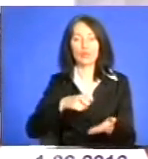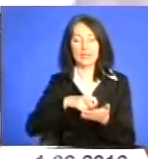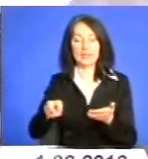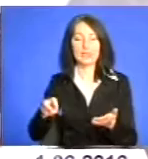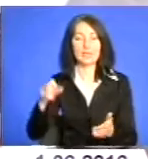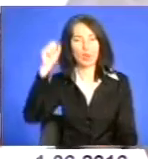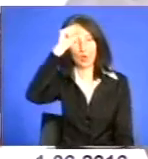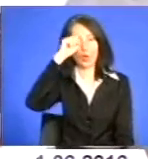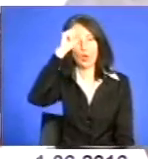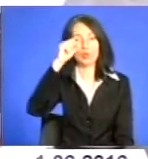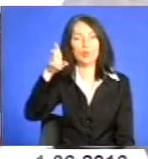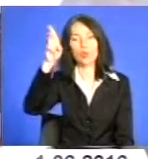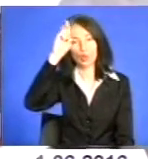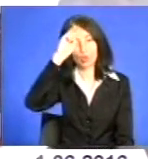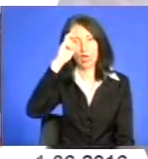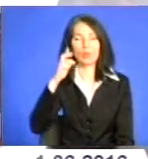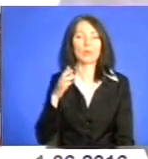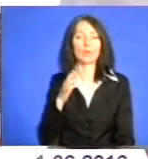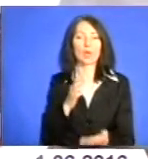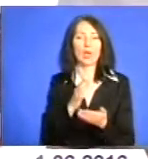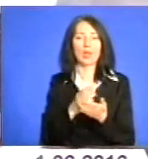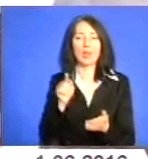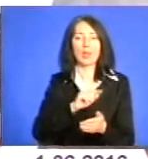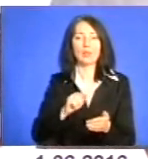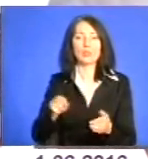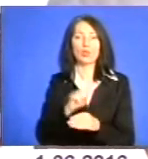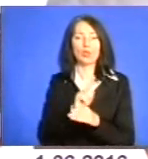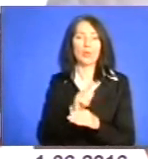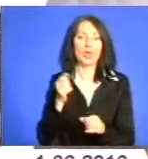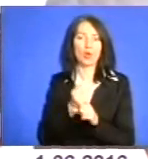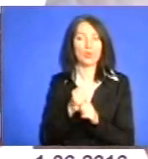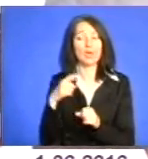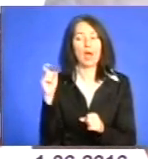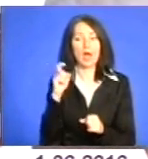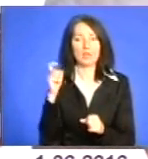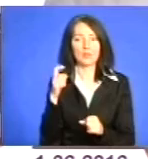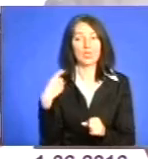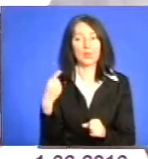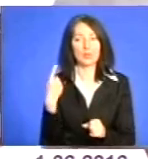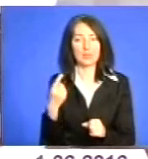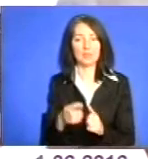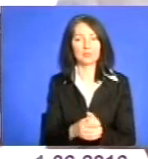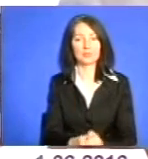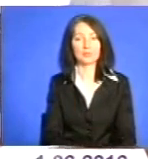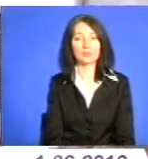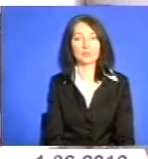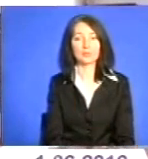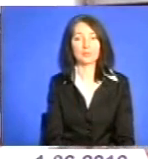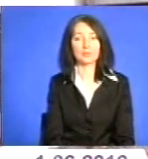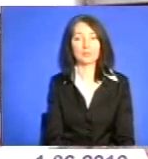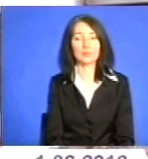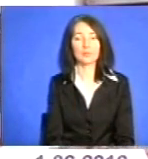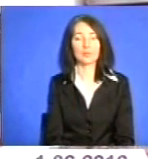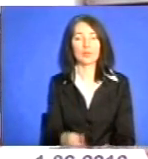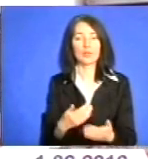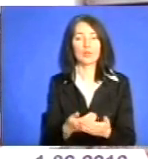повторюється. Це, до речі, написано Тернопіль, але робота – це харківських мистецтв. На всякий випадок.